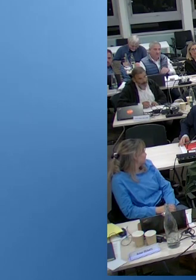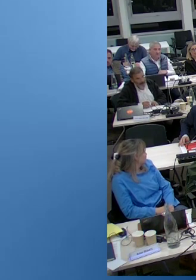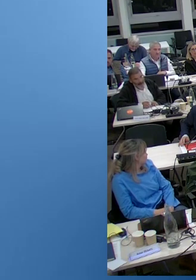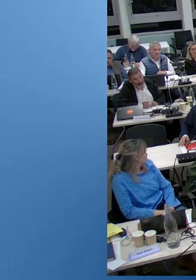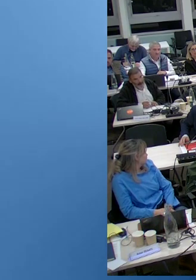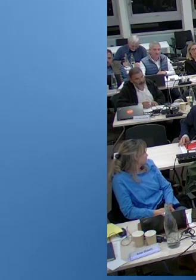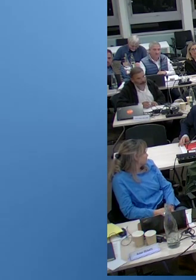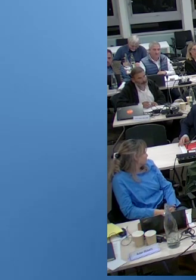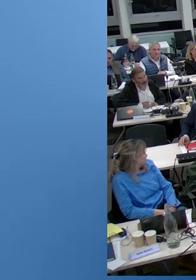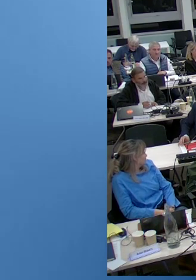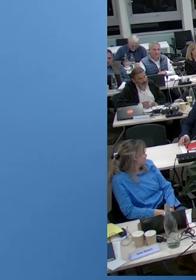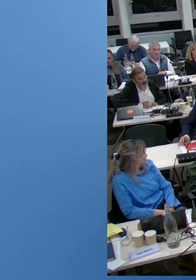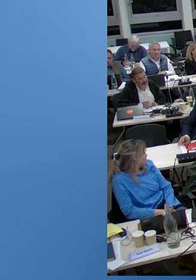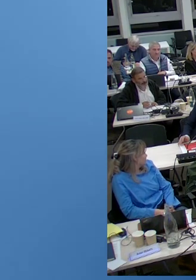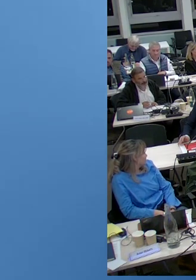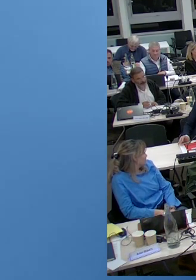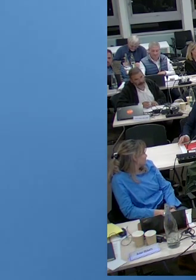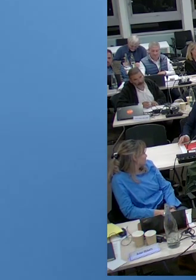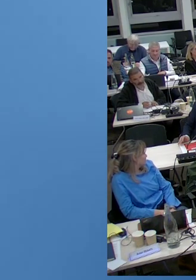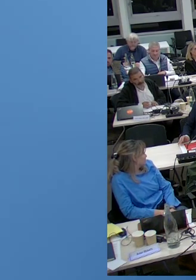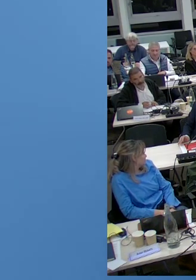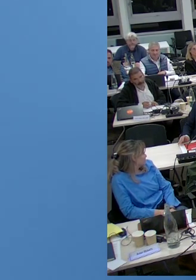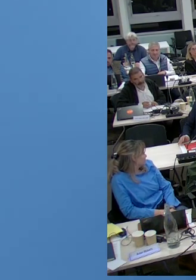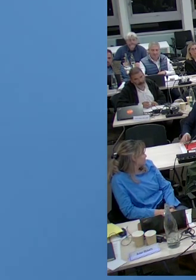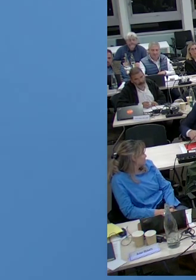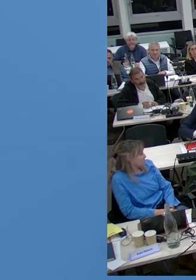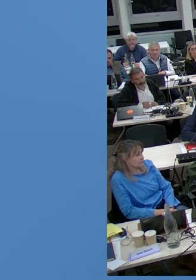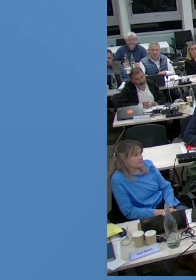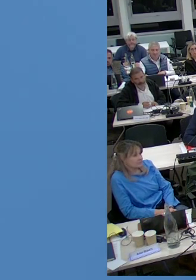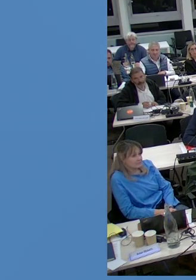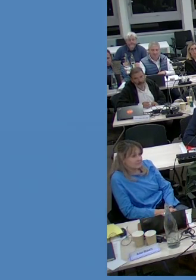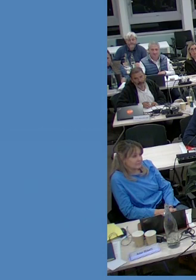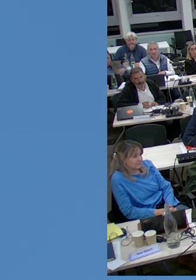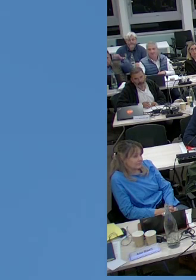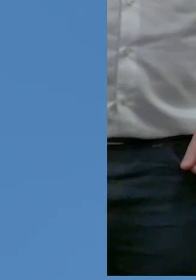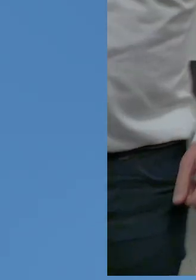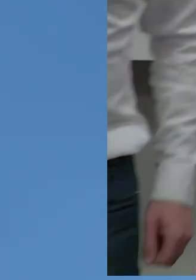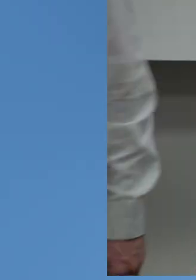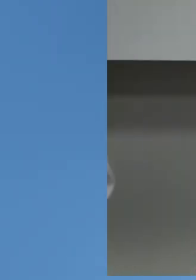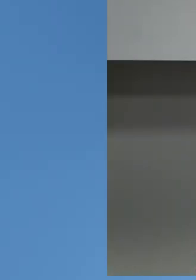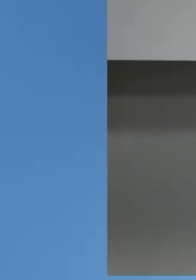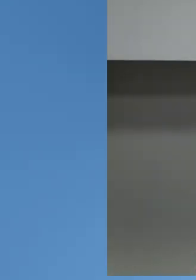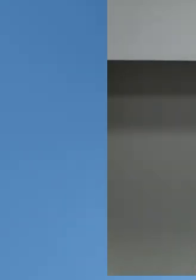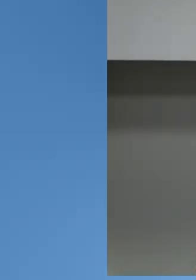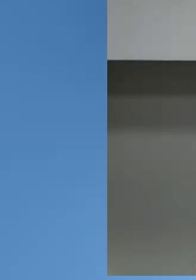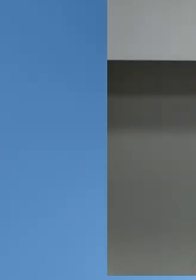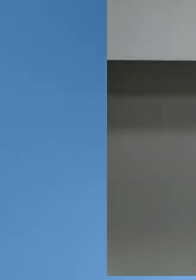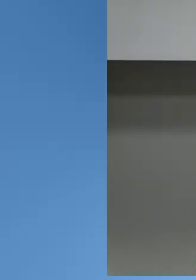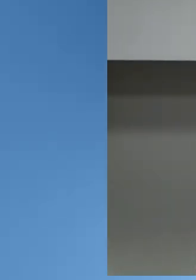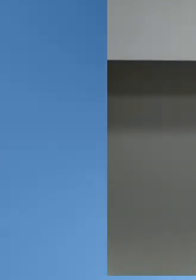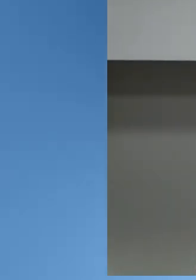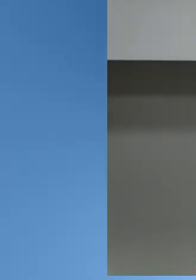pendant que vous discutez vous votez quoi cher camarade bah non en fait il y av des délibérations vous les avez